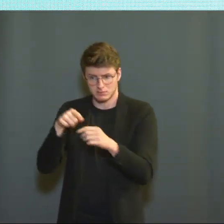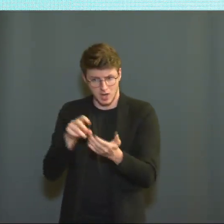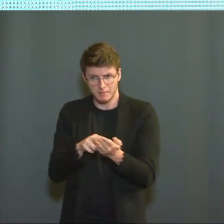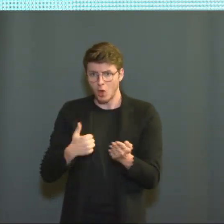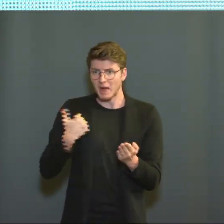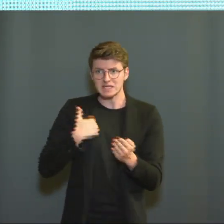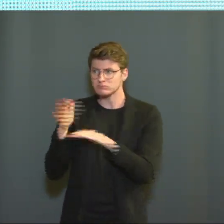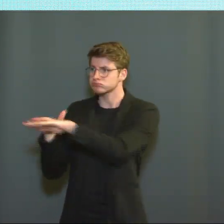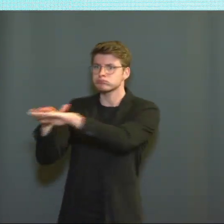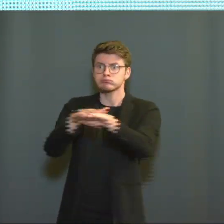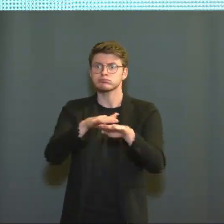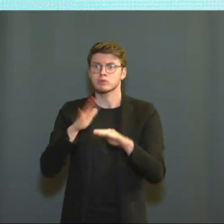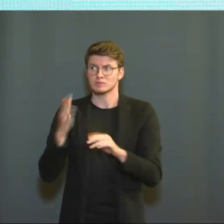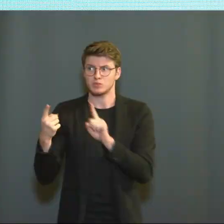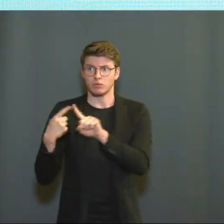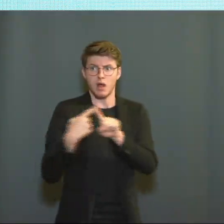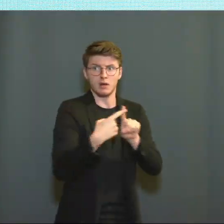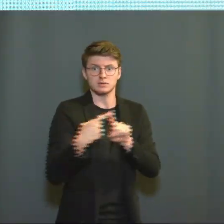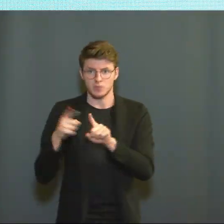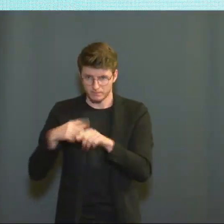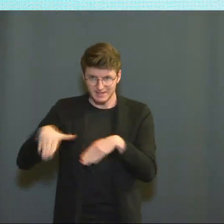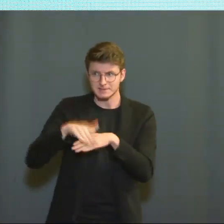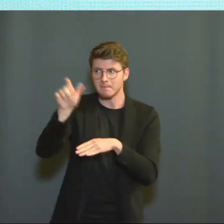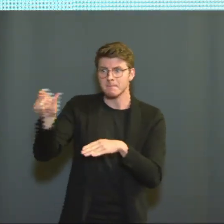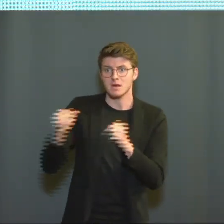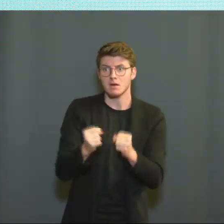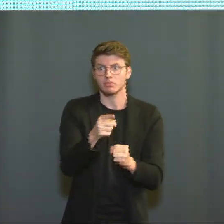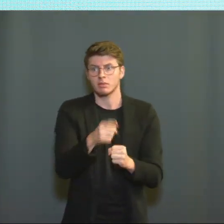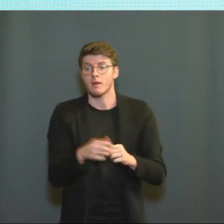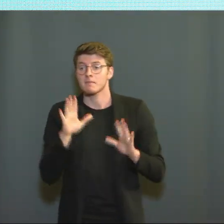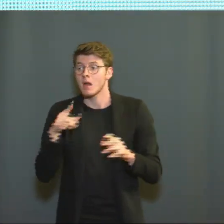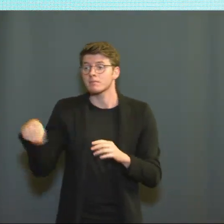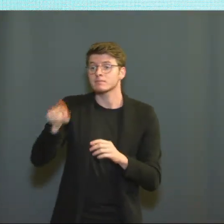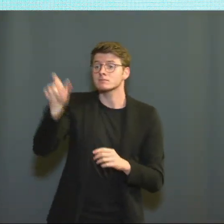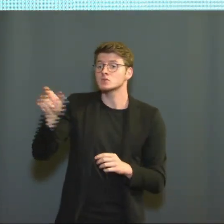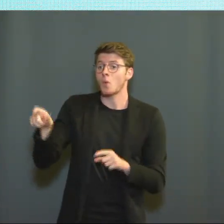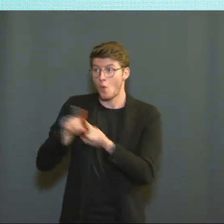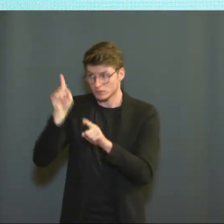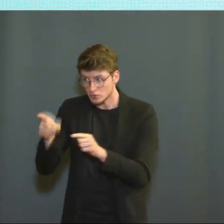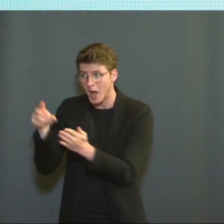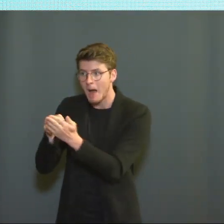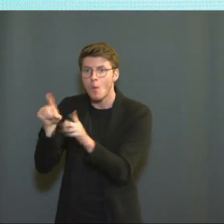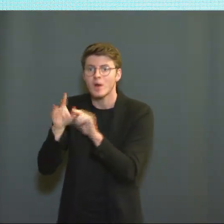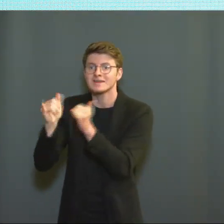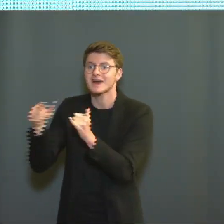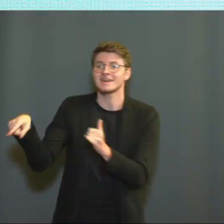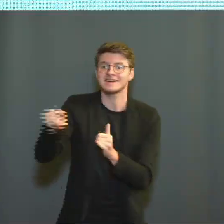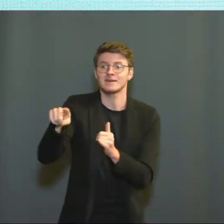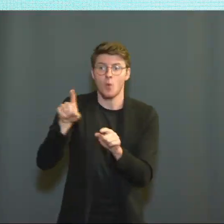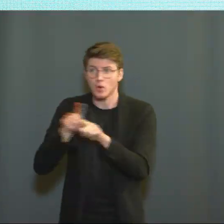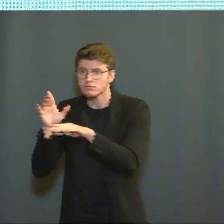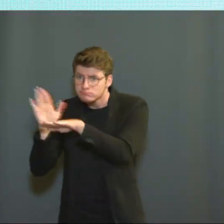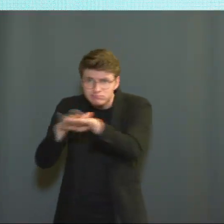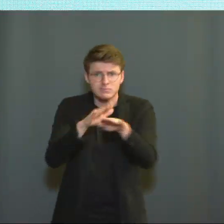ook beschermen, op voorwaarde uiteraard dat ook zij de app gebruiken. Nodig daarom vrienden en familie